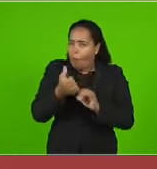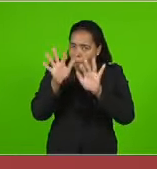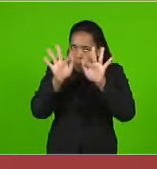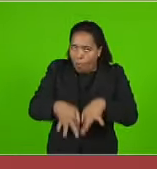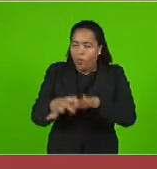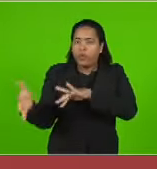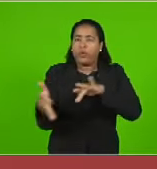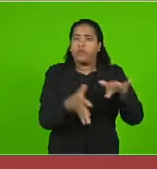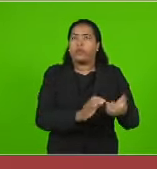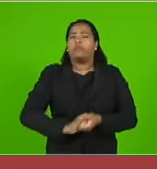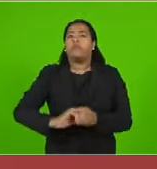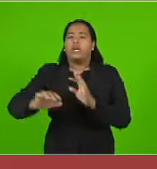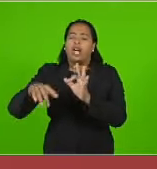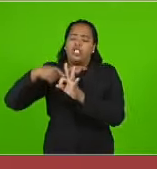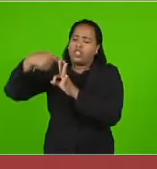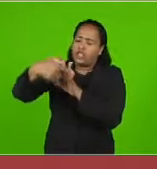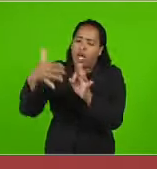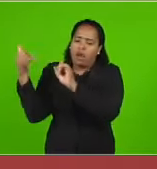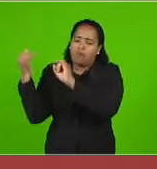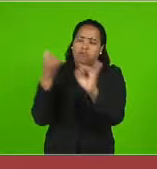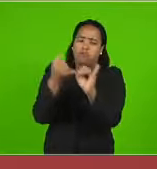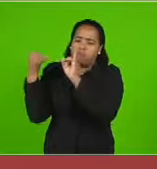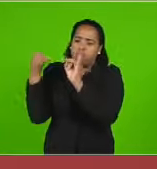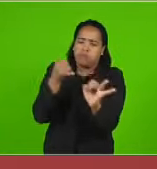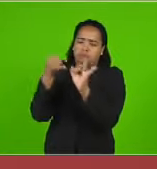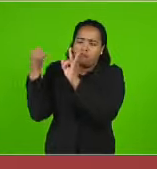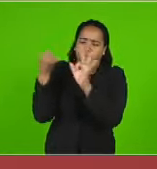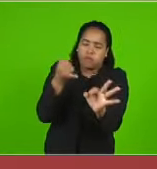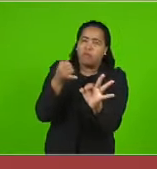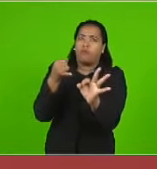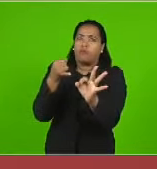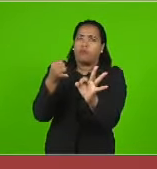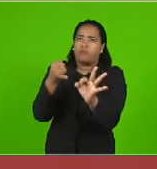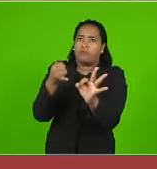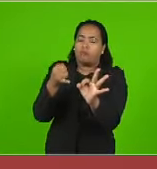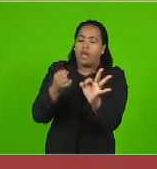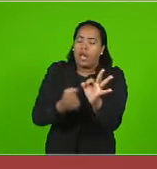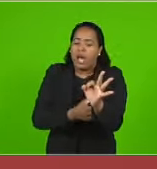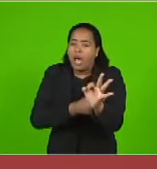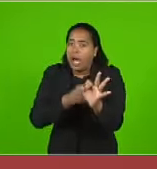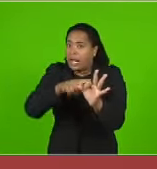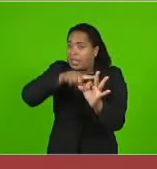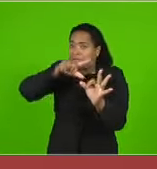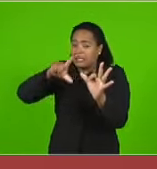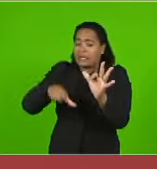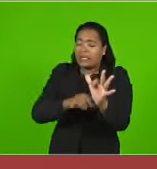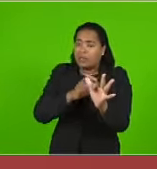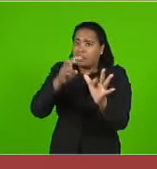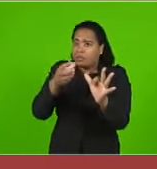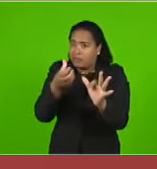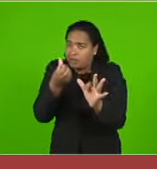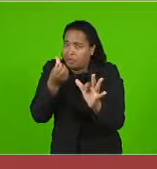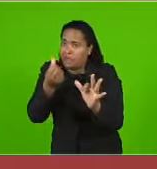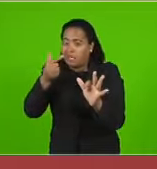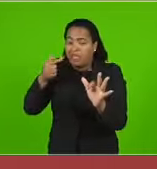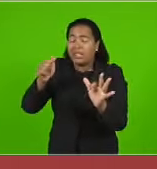15.52, мы уже заканчиваем. Итак, первые три уже протрубили, да,